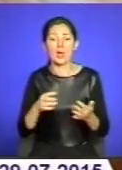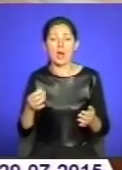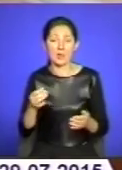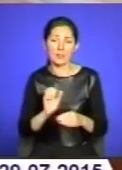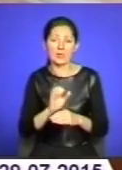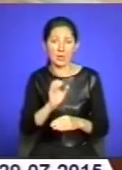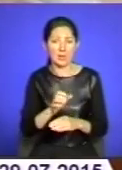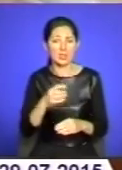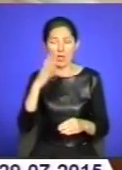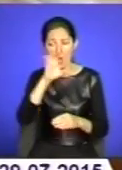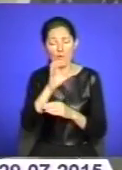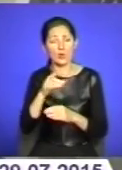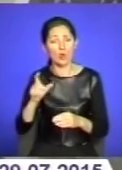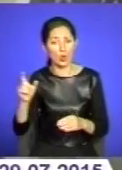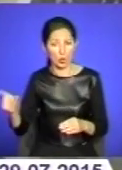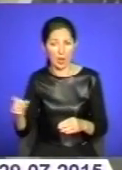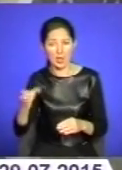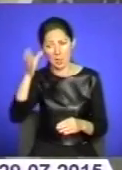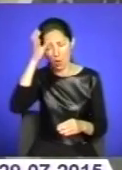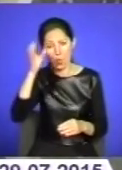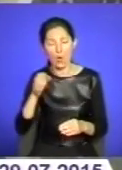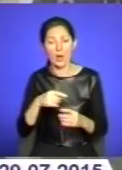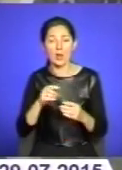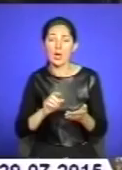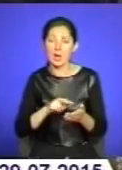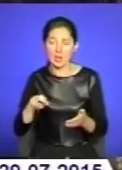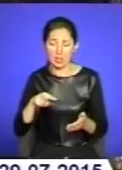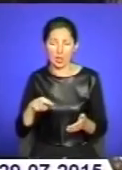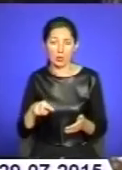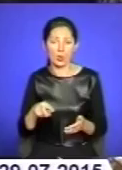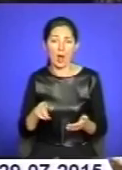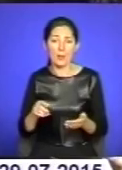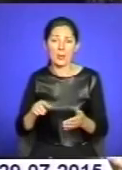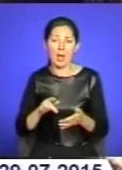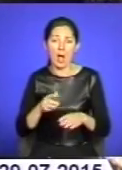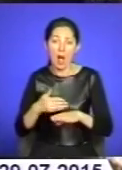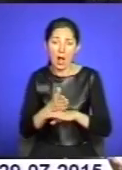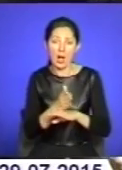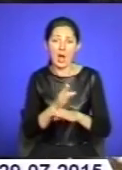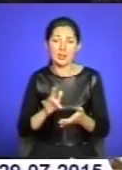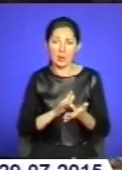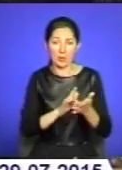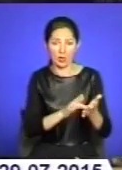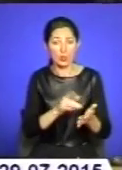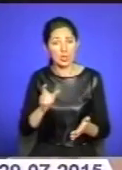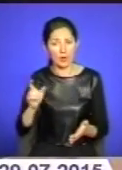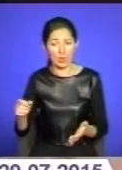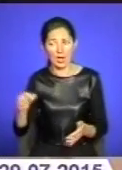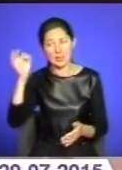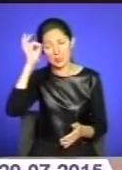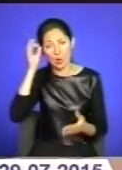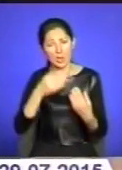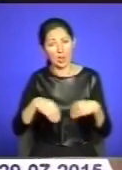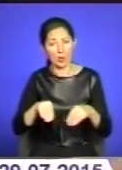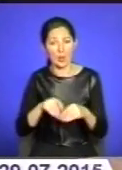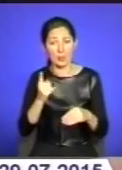видатних особистостей, науково-освітня та художня література, карти маршрутів переселенців, спогади родин. Перший етап